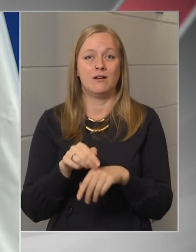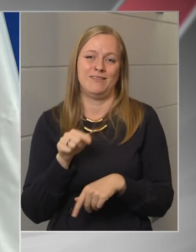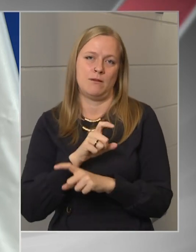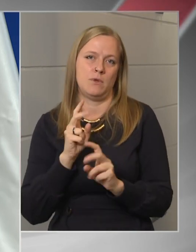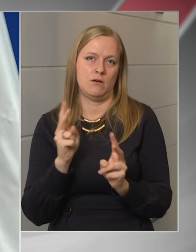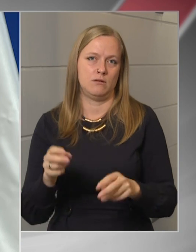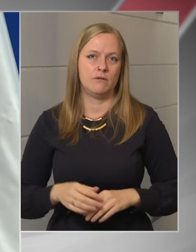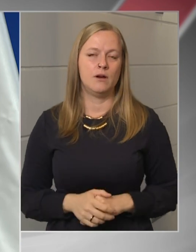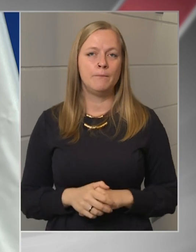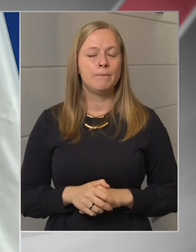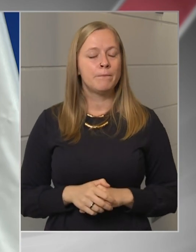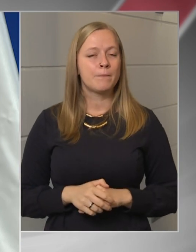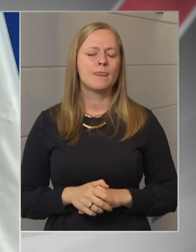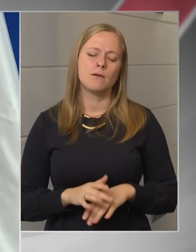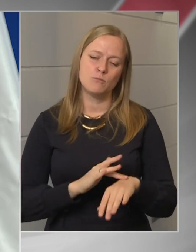köszönhető.